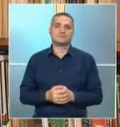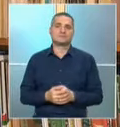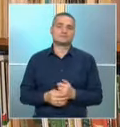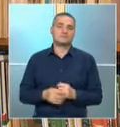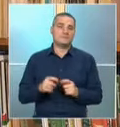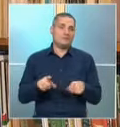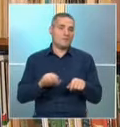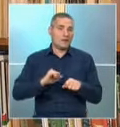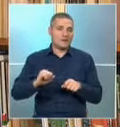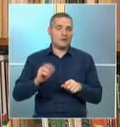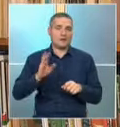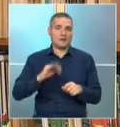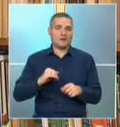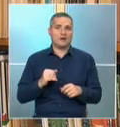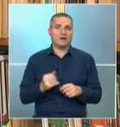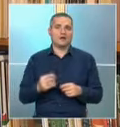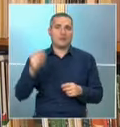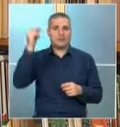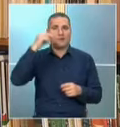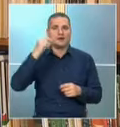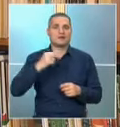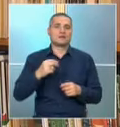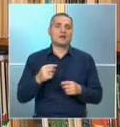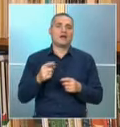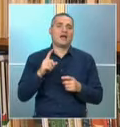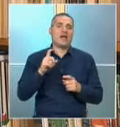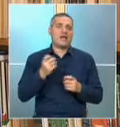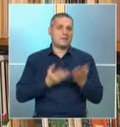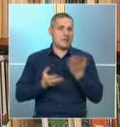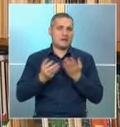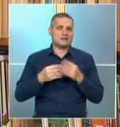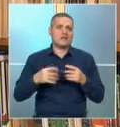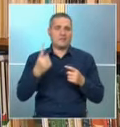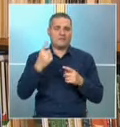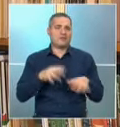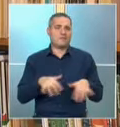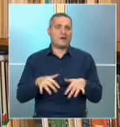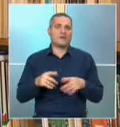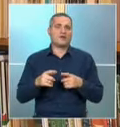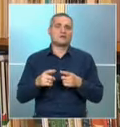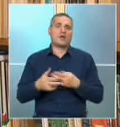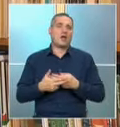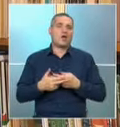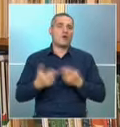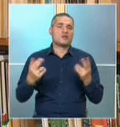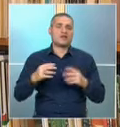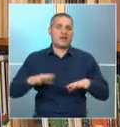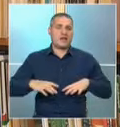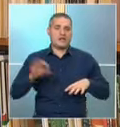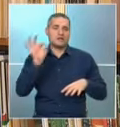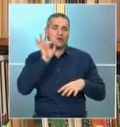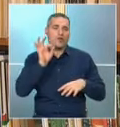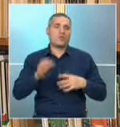като тази първа българска мъжка гимназия в Македония е открита именно в град Солун,